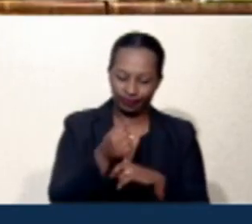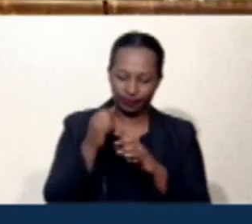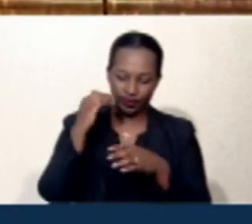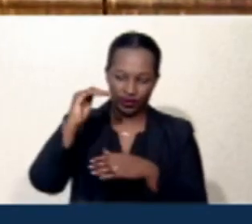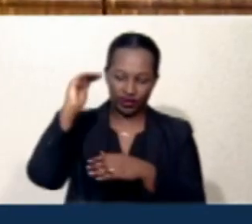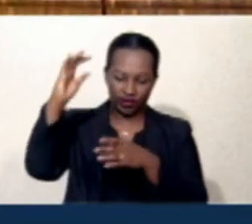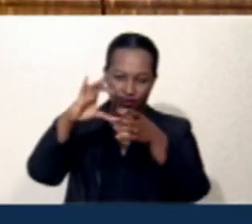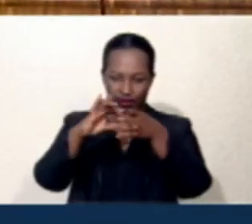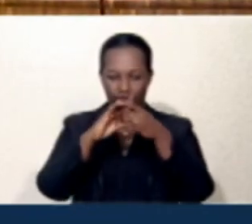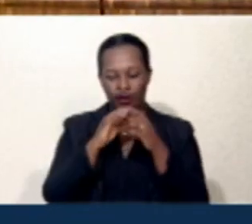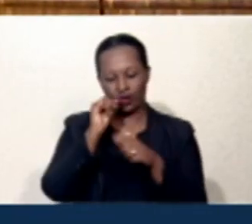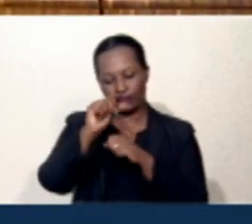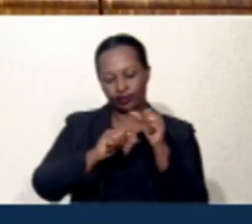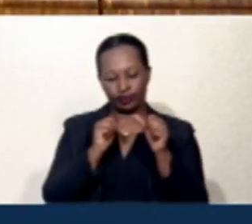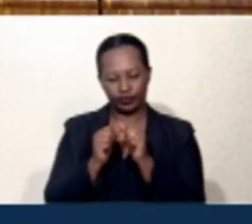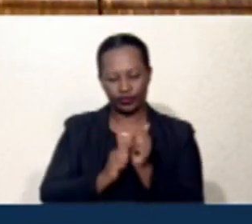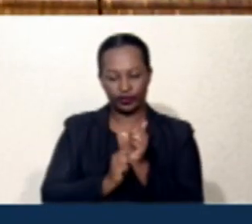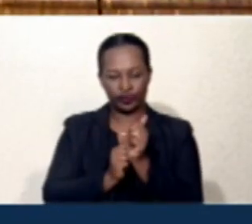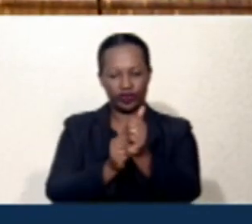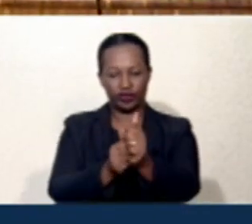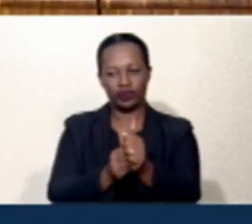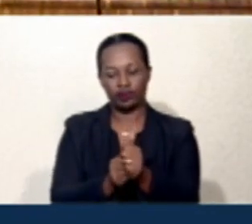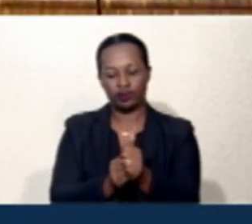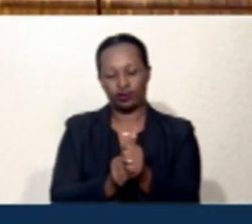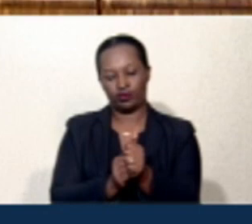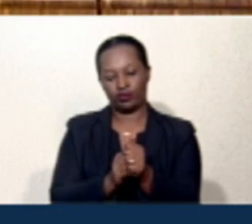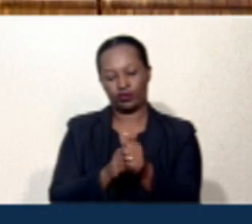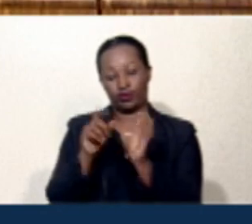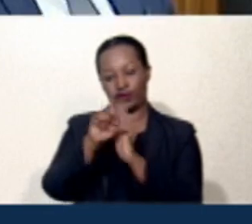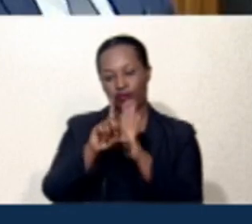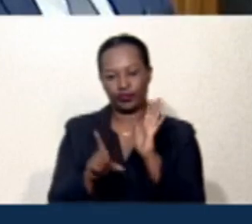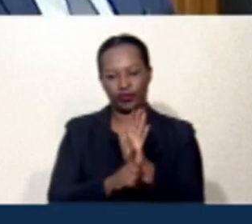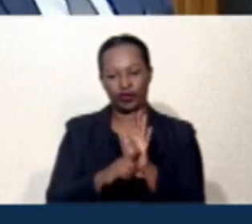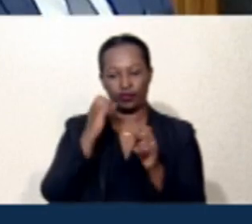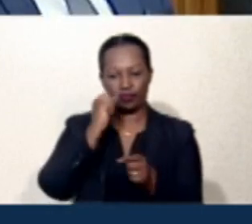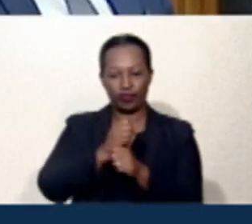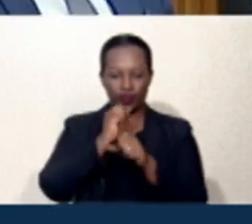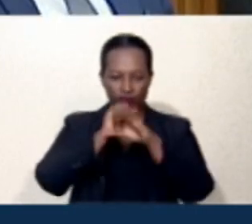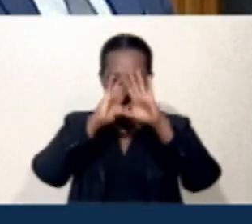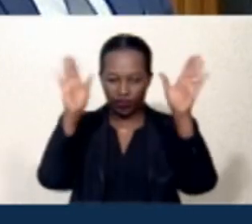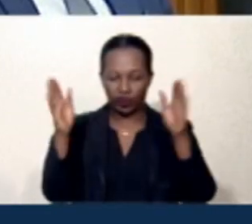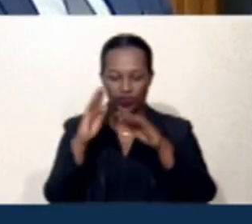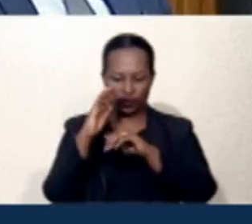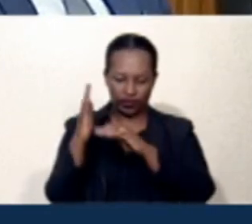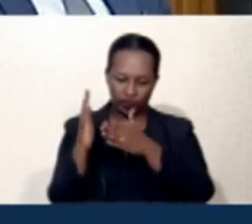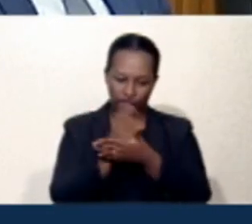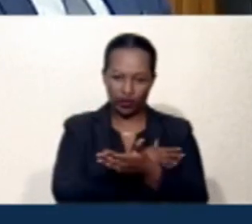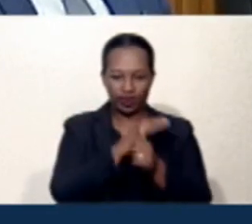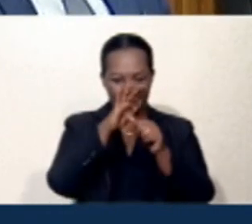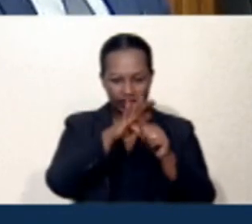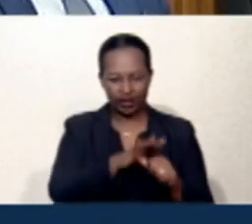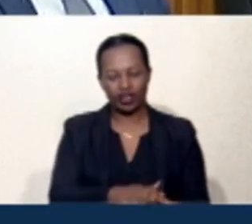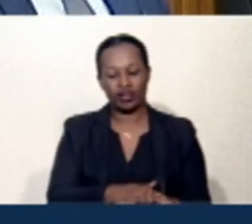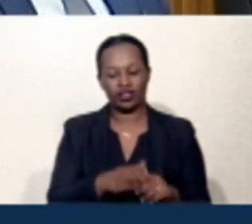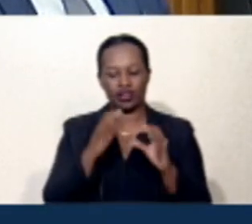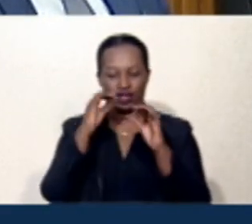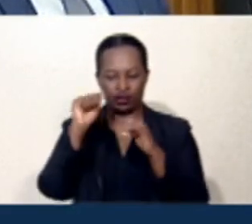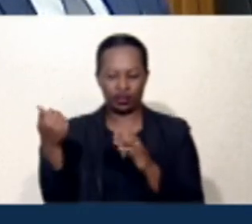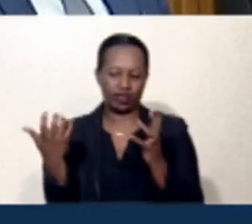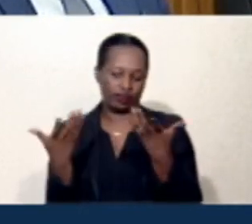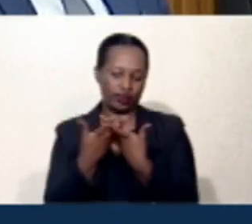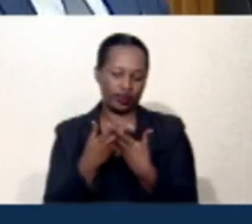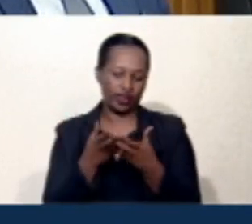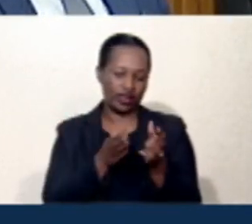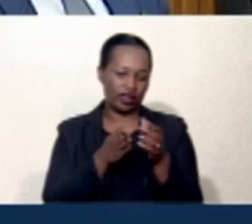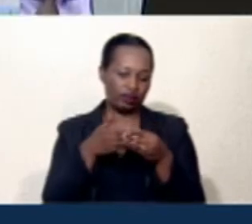no kubahiriza amategeko, gukorera mu mucyo, kurwanya akarengane n'ibindi bintu bitandukanye bifitanye isano n'imiyoborere myiza no guha abaturage serivisi